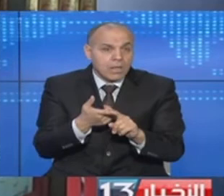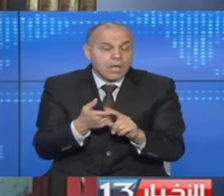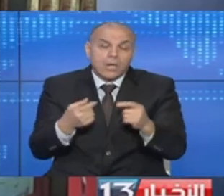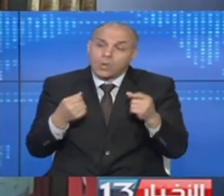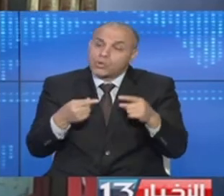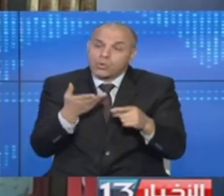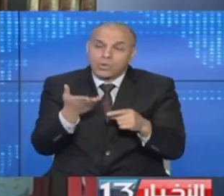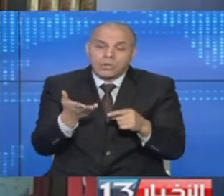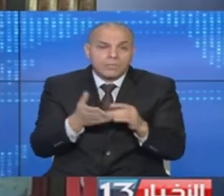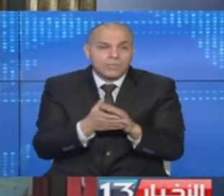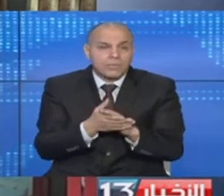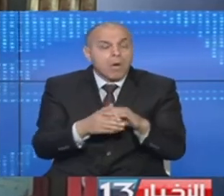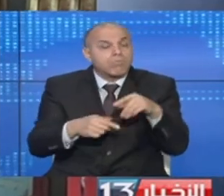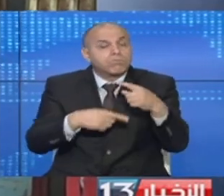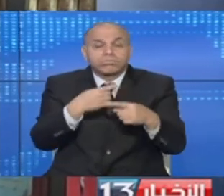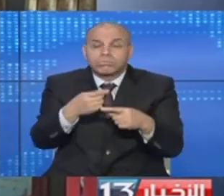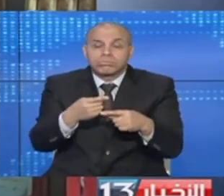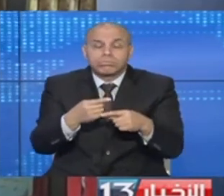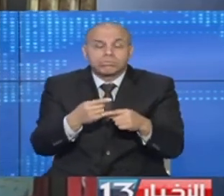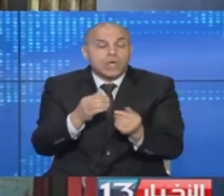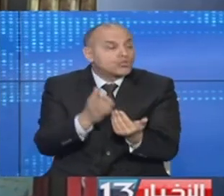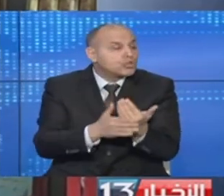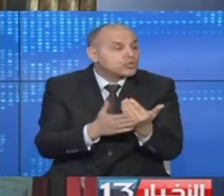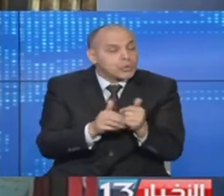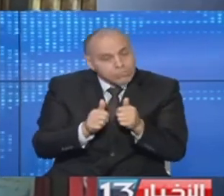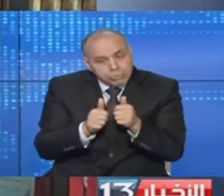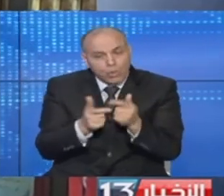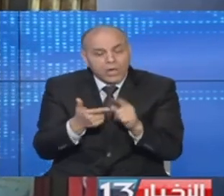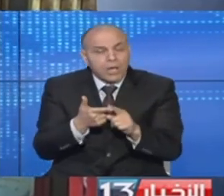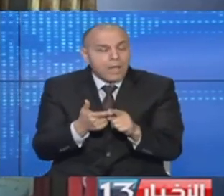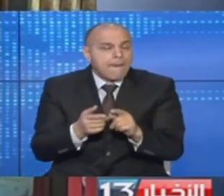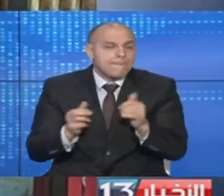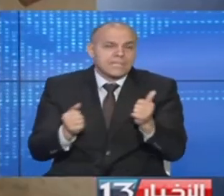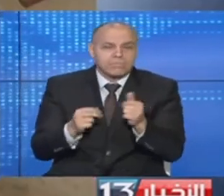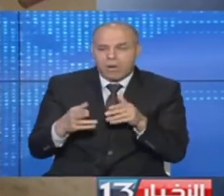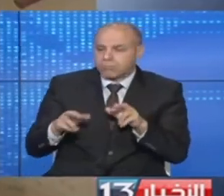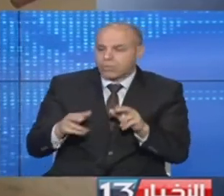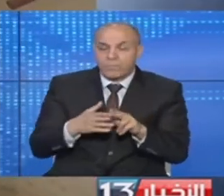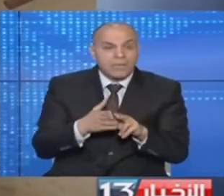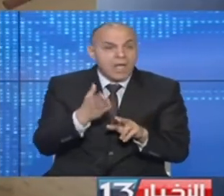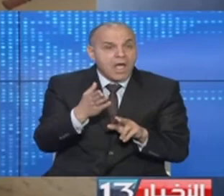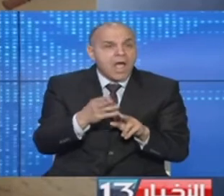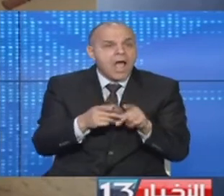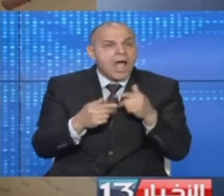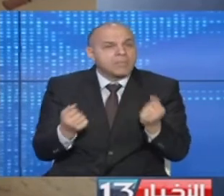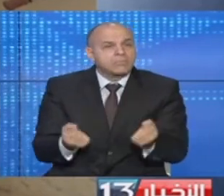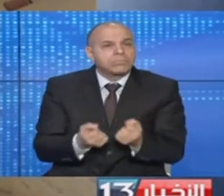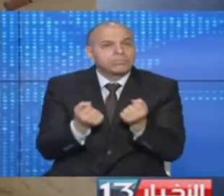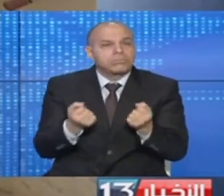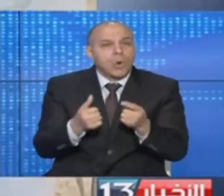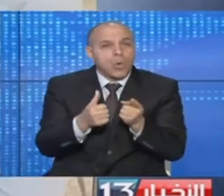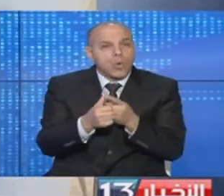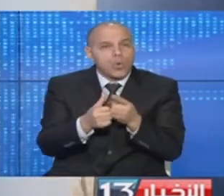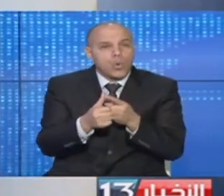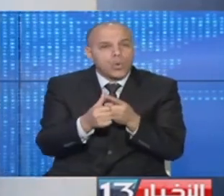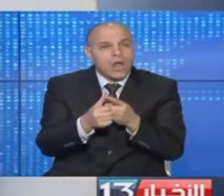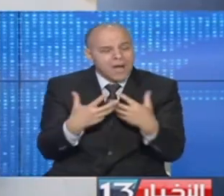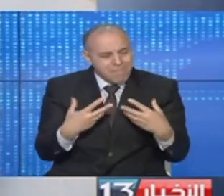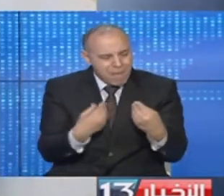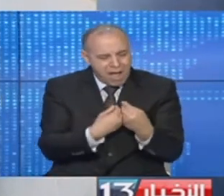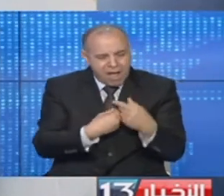أنه يكون يواكب مختلف المستجدات وزاد ما يلزمش ينقطع. حملة ستشمل في مرحلة أولى